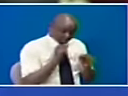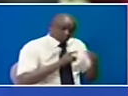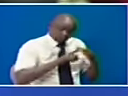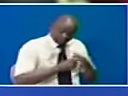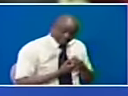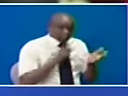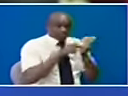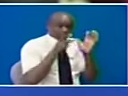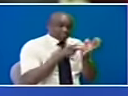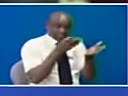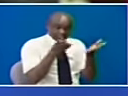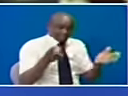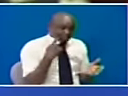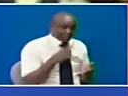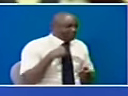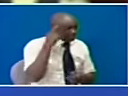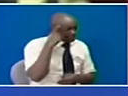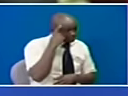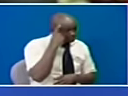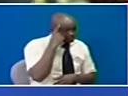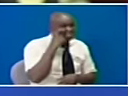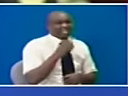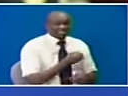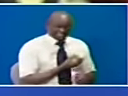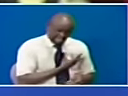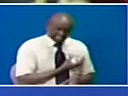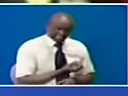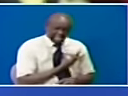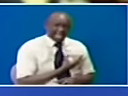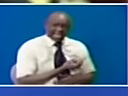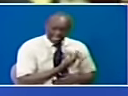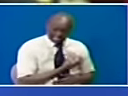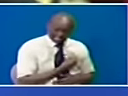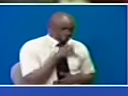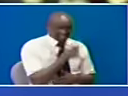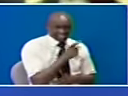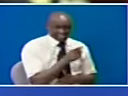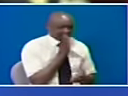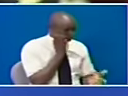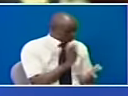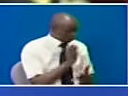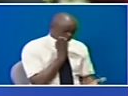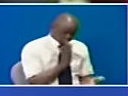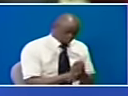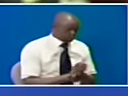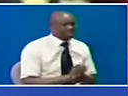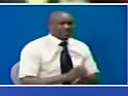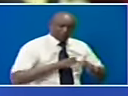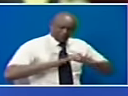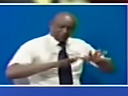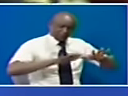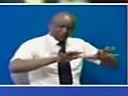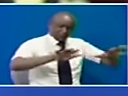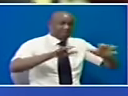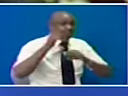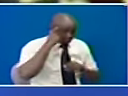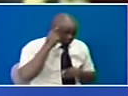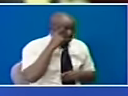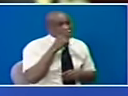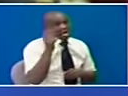kuanzisha miradi ambayo wamesema. Nakumbuka kwamba ugonjwa kama wa saratani ni ugonjwa ambao umezidi sana. Kumbuka tumempoteza mwenzetu